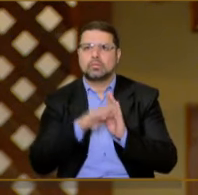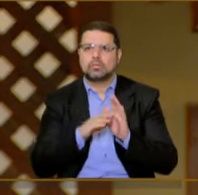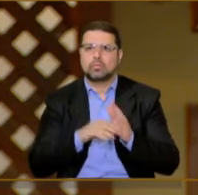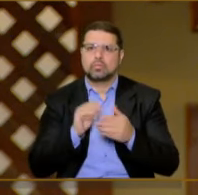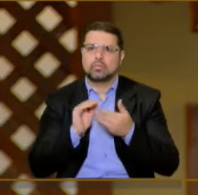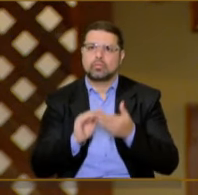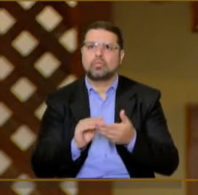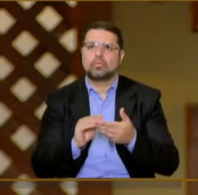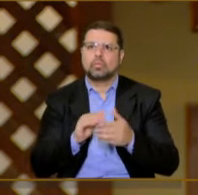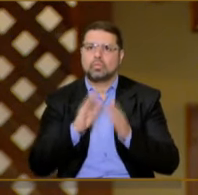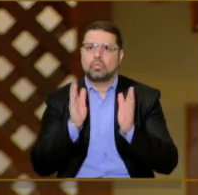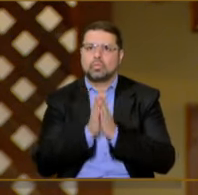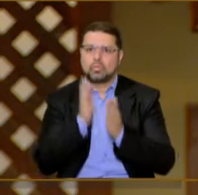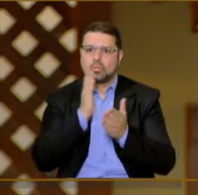وارشادهم الى الهدي الصحيح